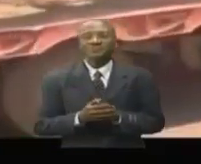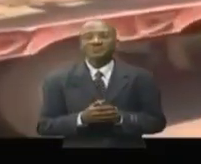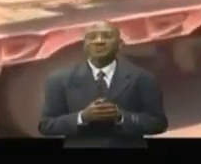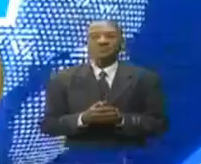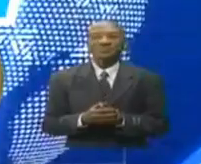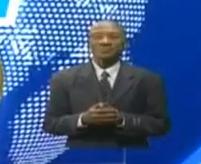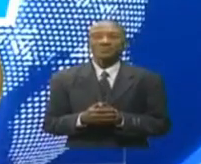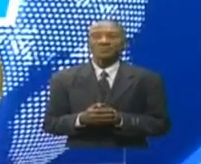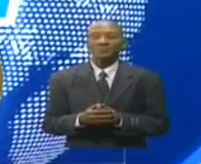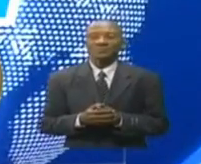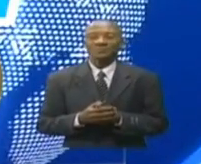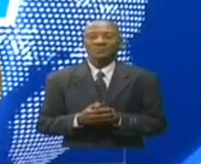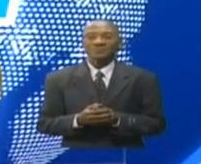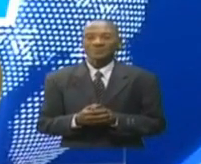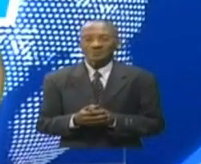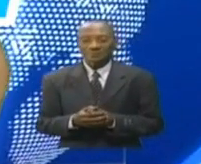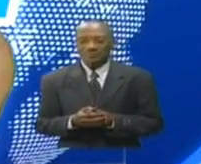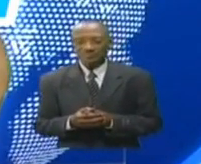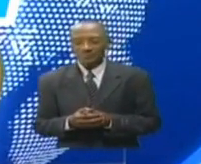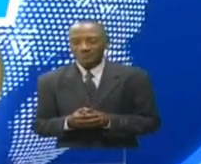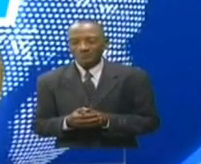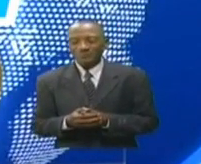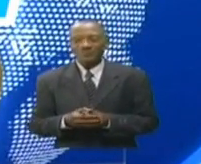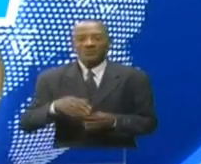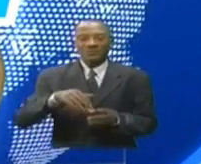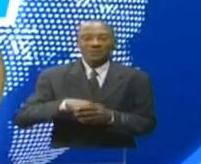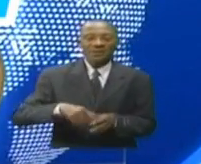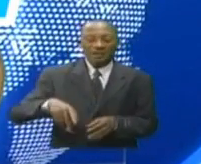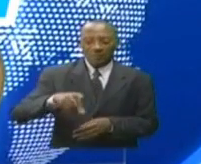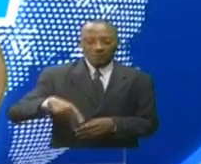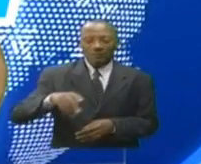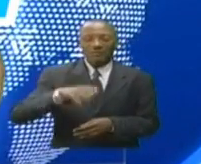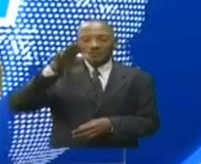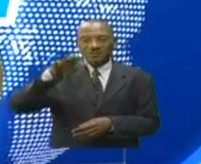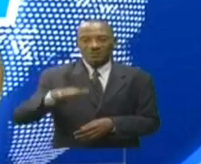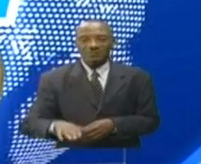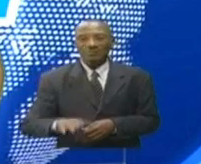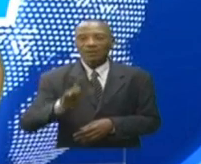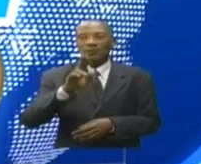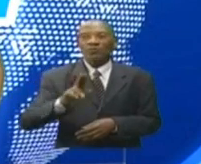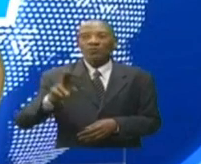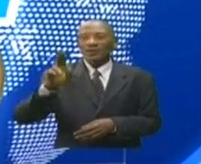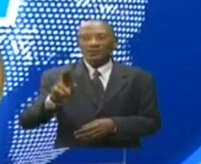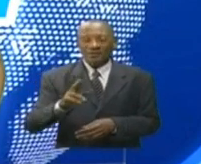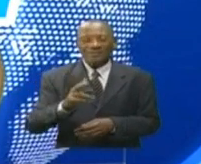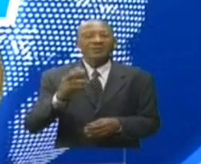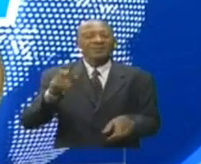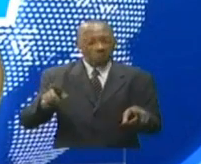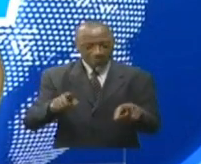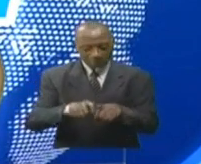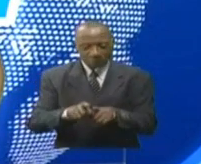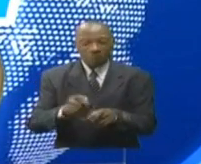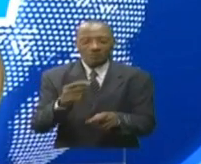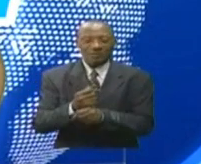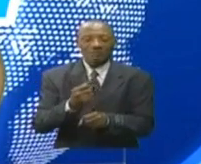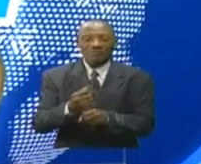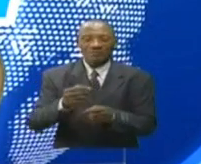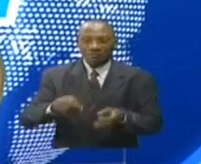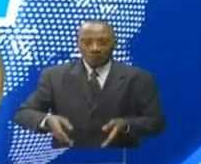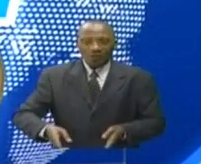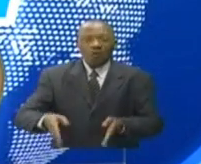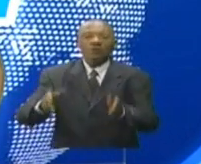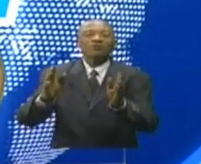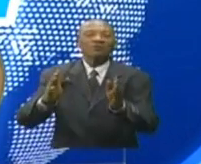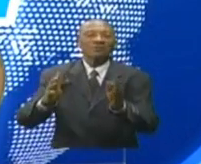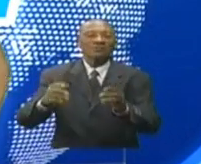pluies. Dans la province du Bas-Oïli, les travaux de réhabilitation du tronçon routier Bouta-Kéti, long de 125